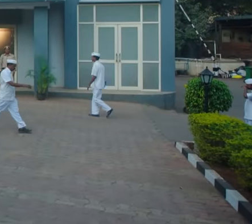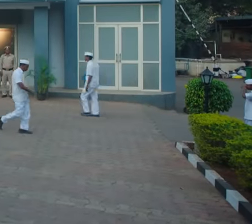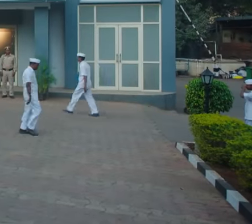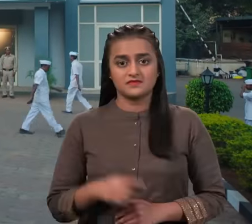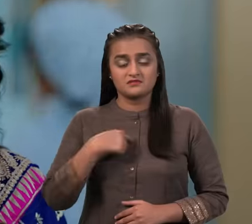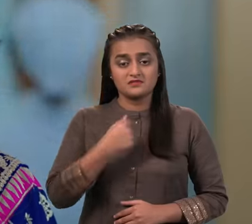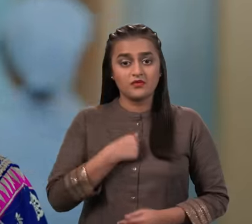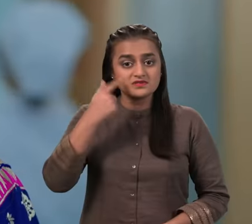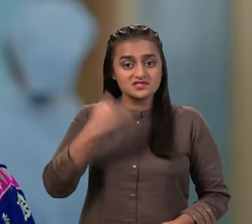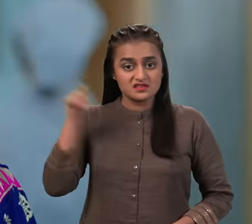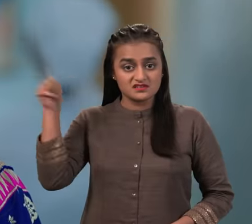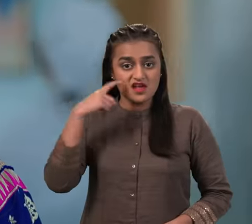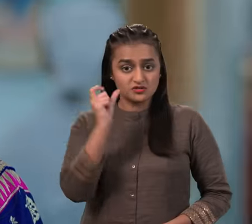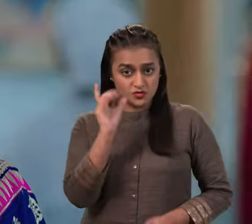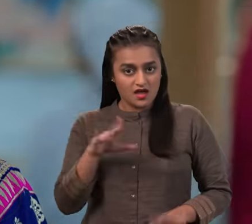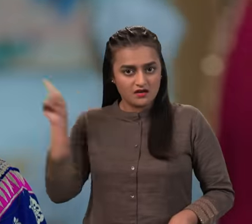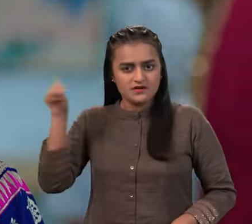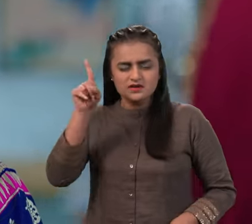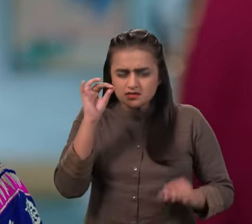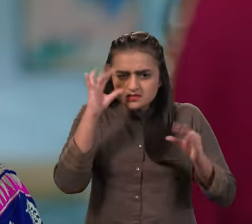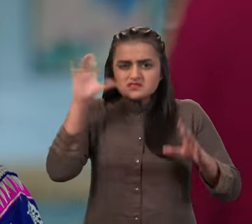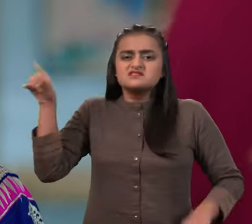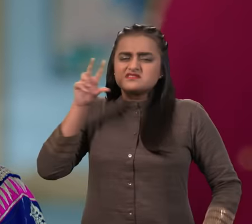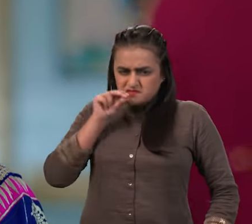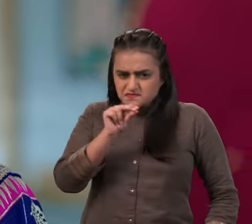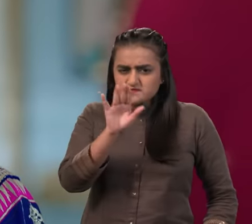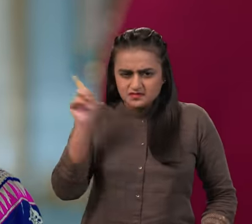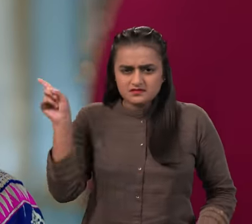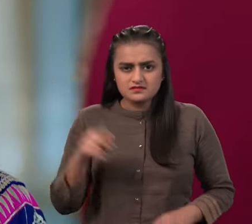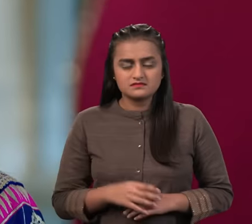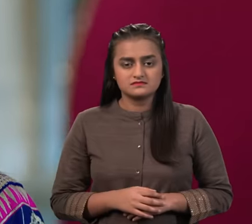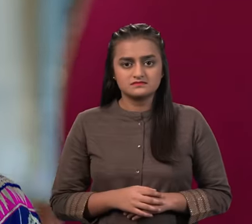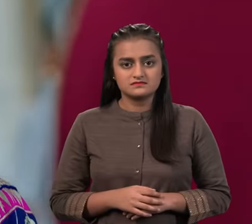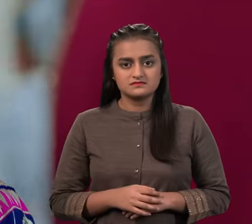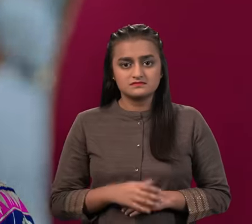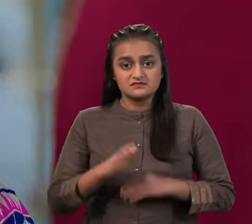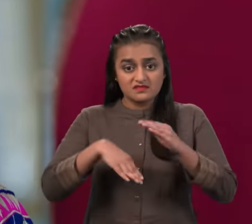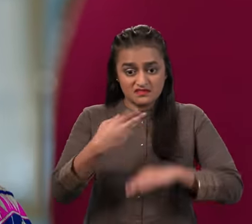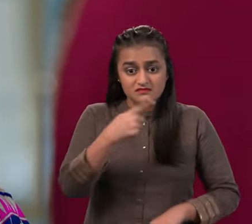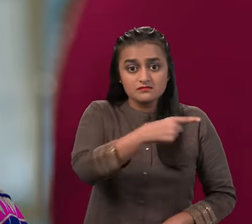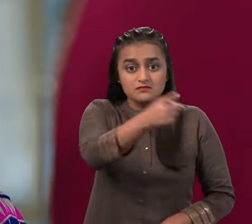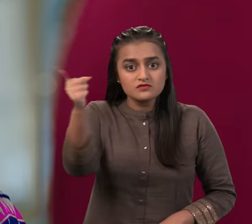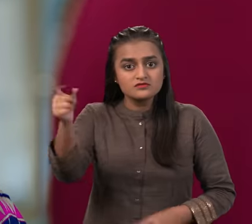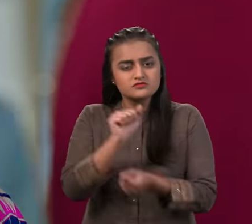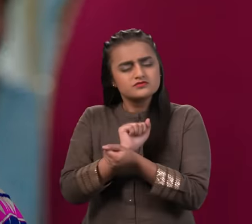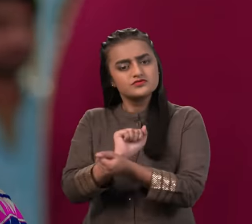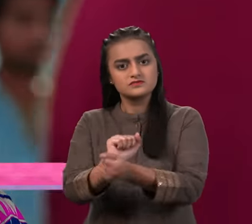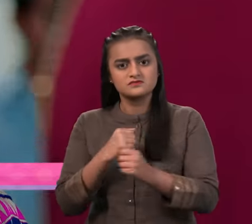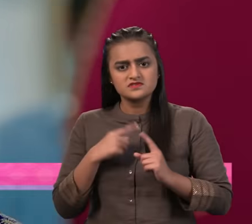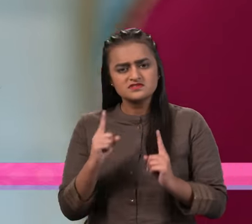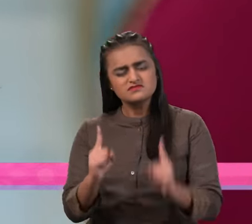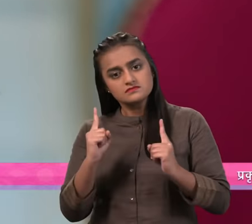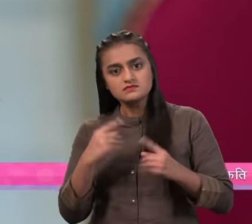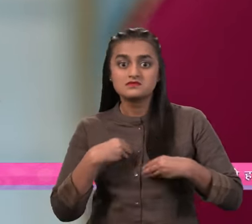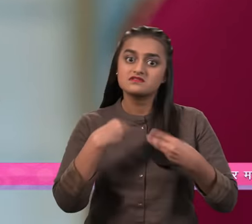मेरा बेटा जो आईसीयू में है, एक बार उसका बयान आ जाने दो। फिर जेल की सलाखें और दीवारें तुम्हारी अकड़ से कितनी सख्त